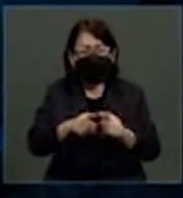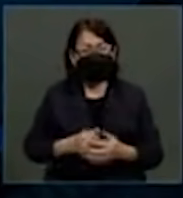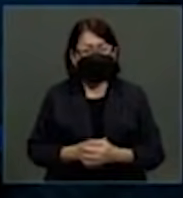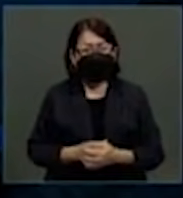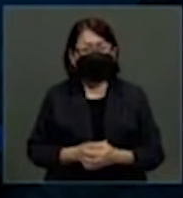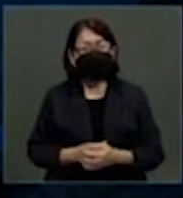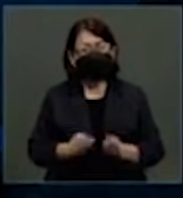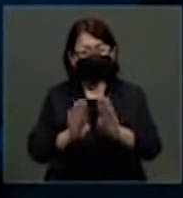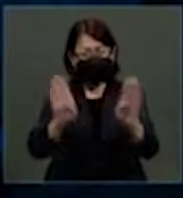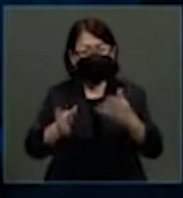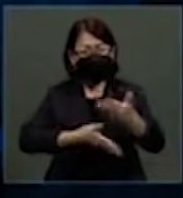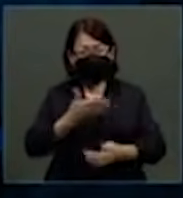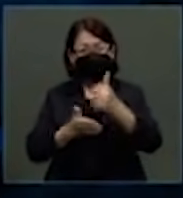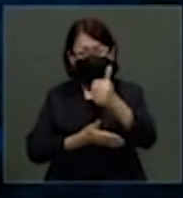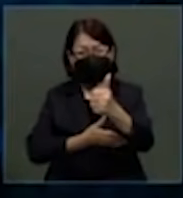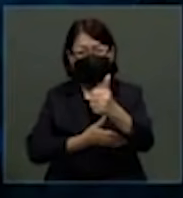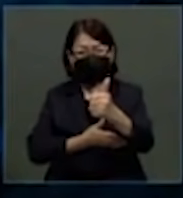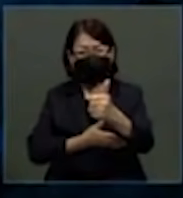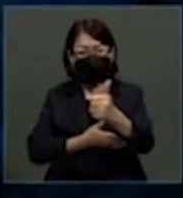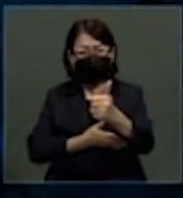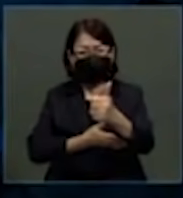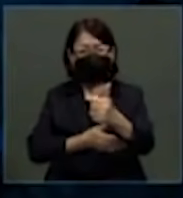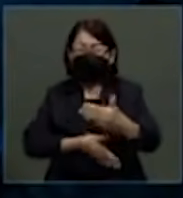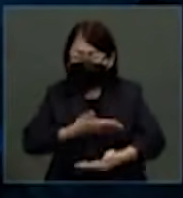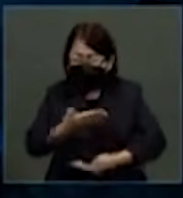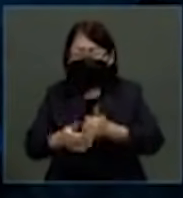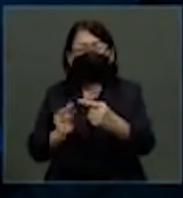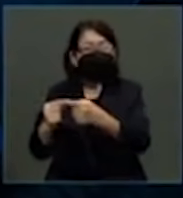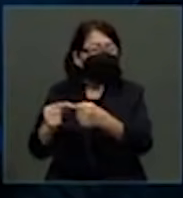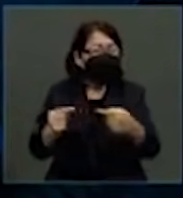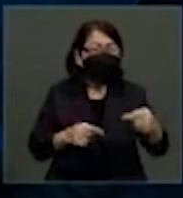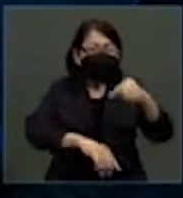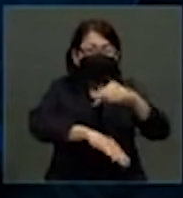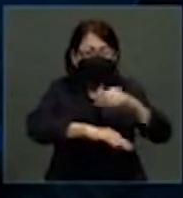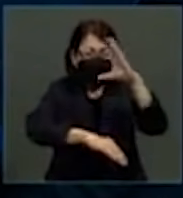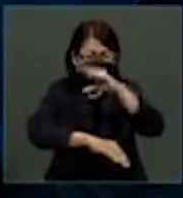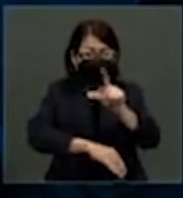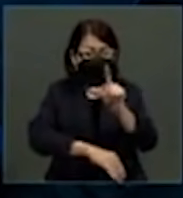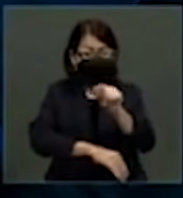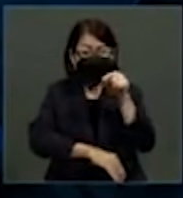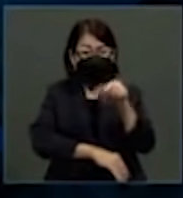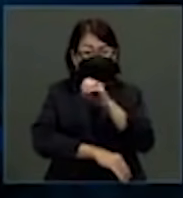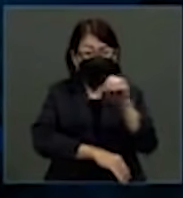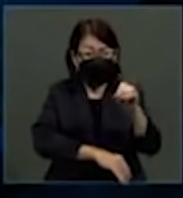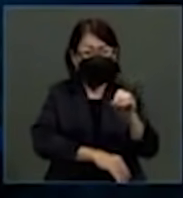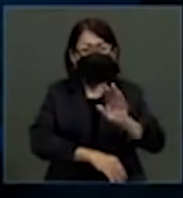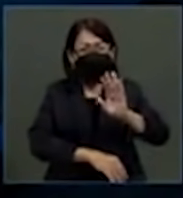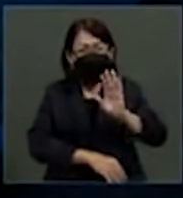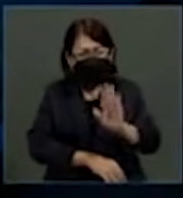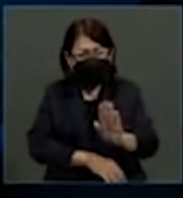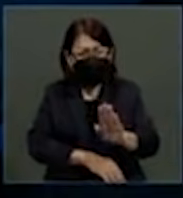ะดวกซื้อรถเข็นหาบเร่แผงลอยนะครับหรือสถานประกอบการอื่นๆนะครับให้เปิดได้จนถึ